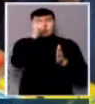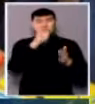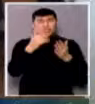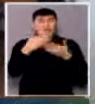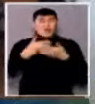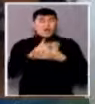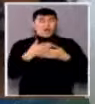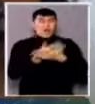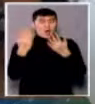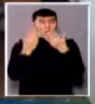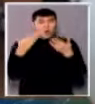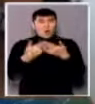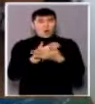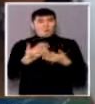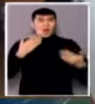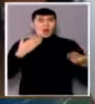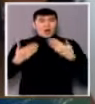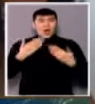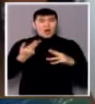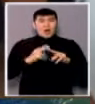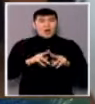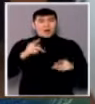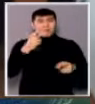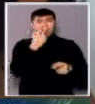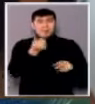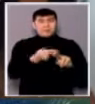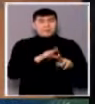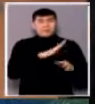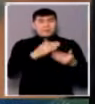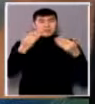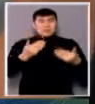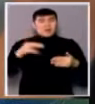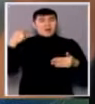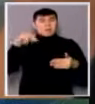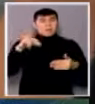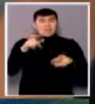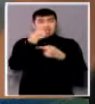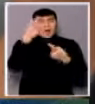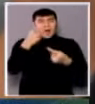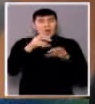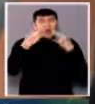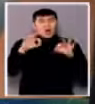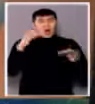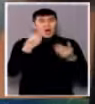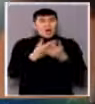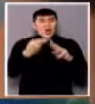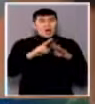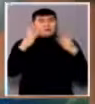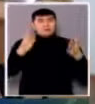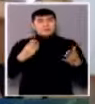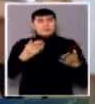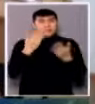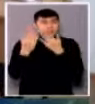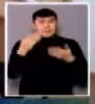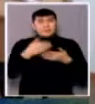парақтағы жаңалықтарды оқып, талқылауды әдетке айналдырған. Кезекті шолуда президенттің тәуелсіздік бәрінен қымбат атты мақаласын